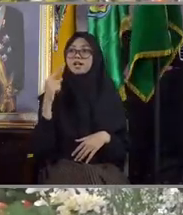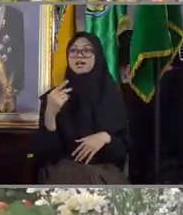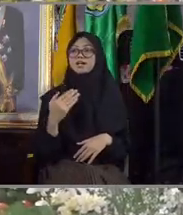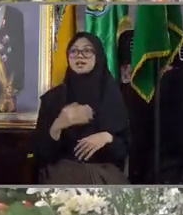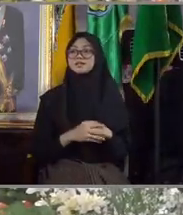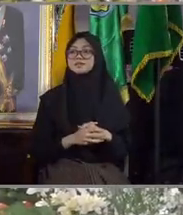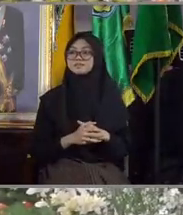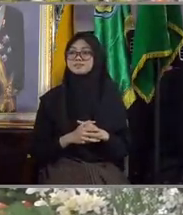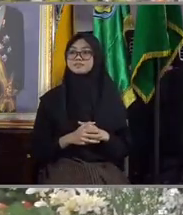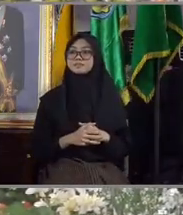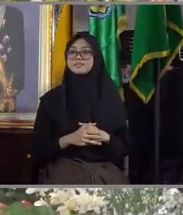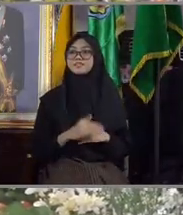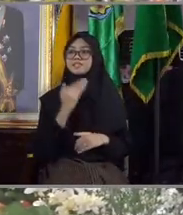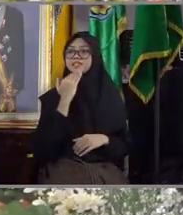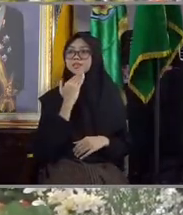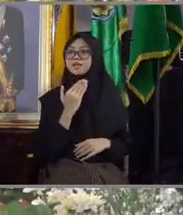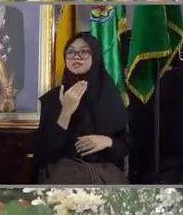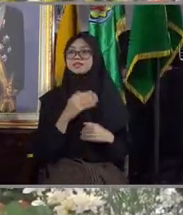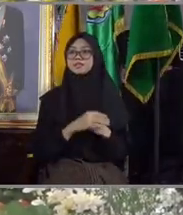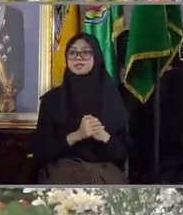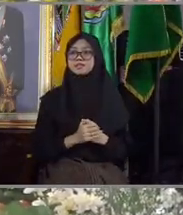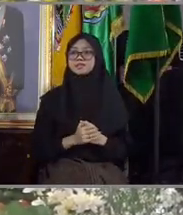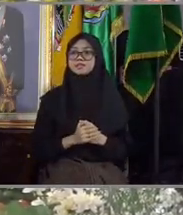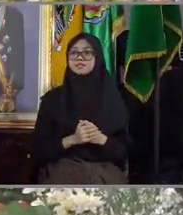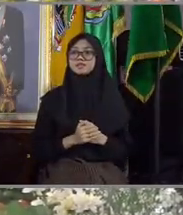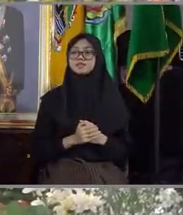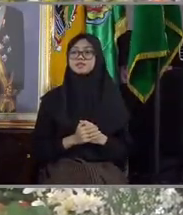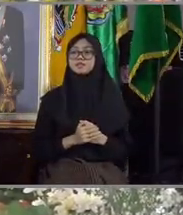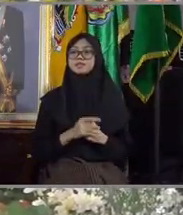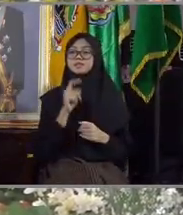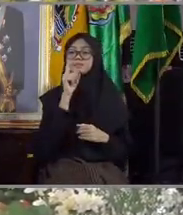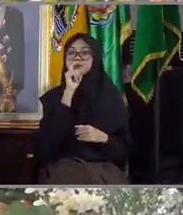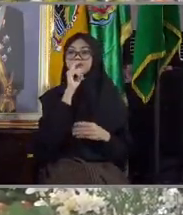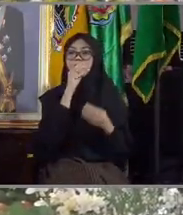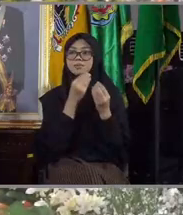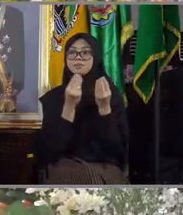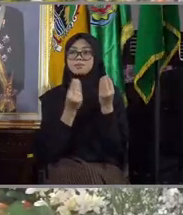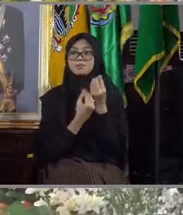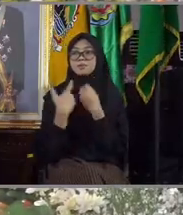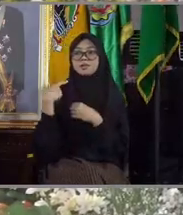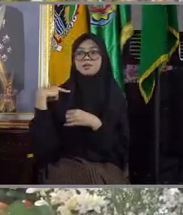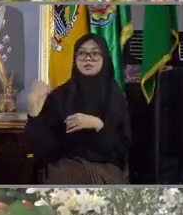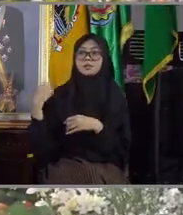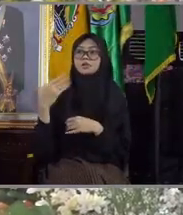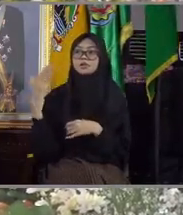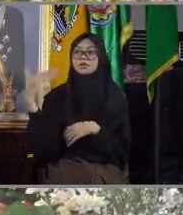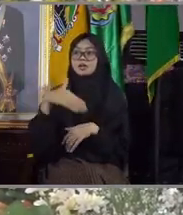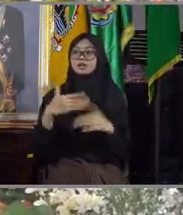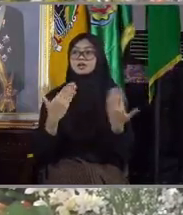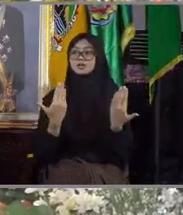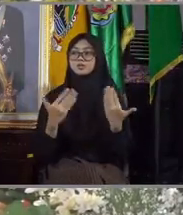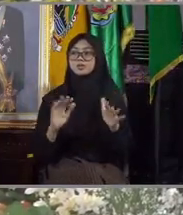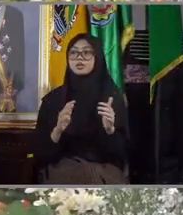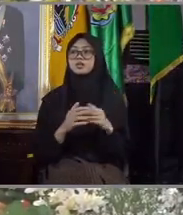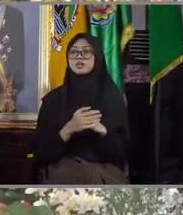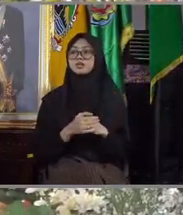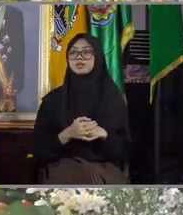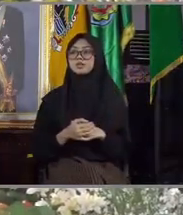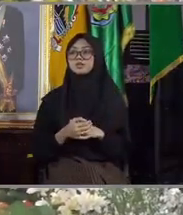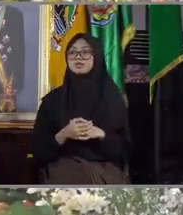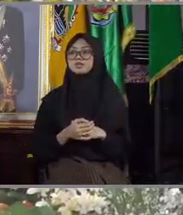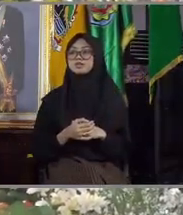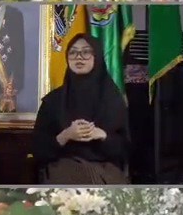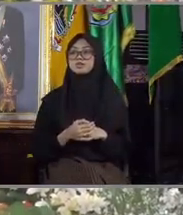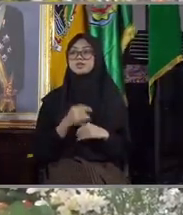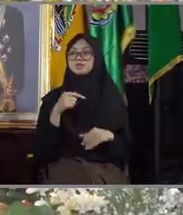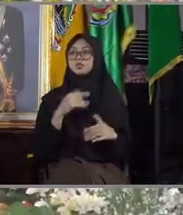kita dihadiri Pak Wagub, Pak Wali jadi hostnya, Pak Wali Kota bersama Bu Wakil ini